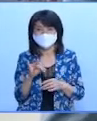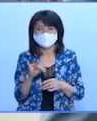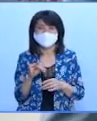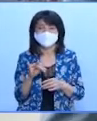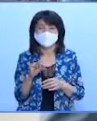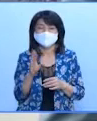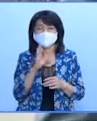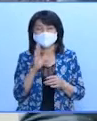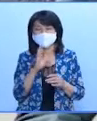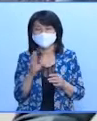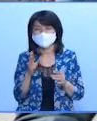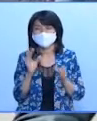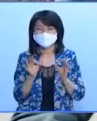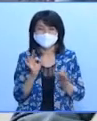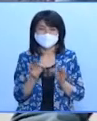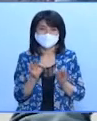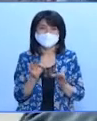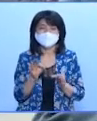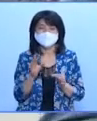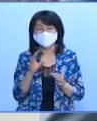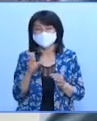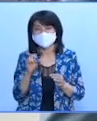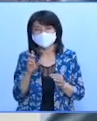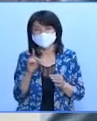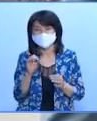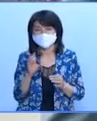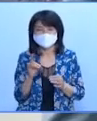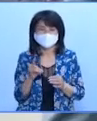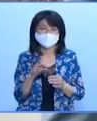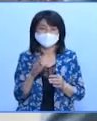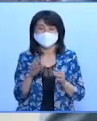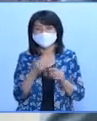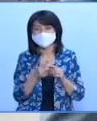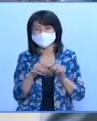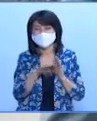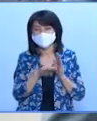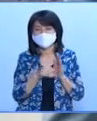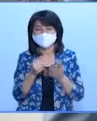Шульбинского водохранилища будет в норме, то сбросы, вот эти, которые утверждены графиком,